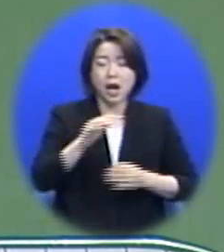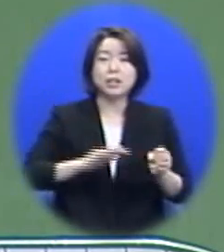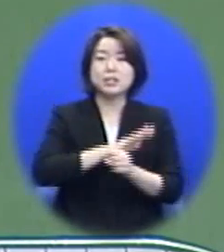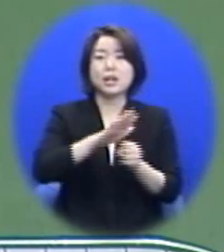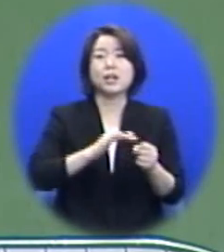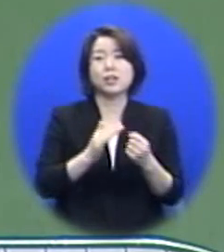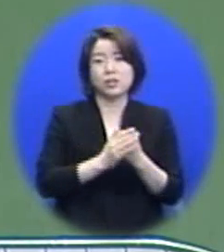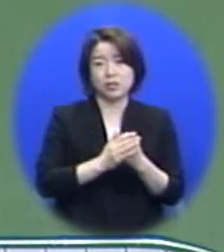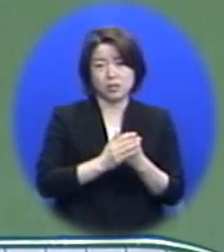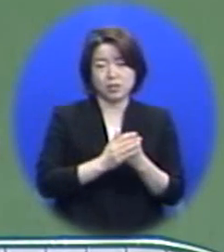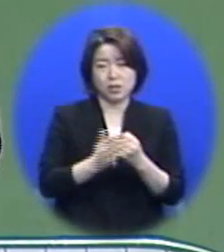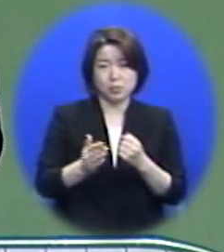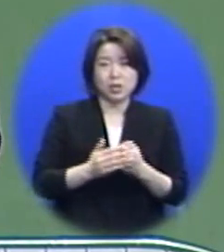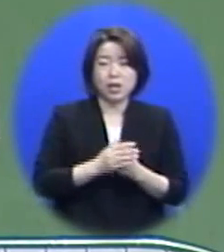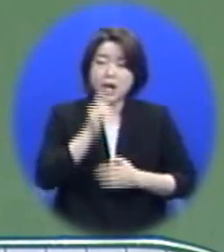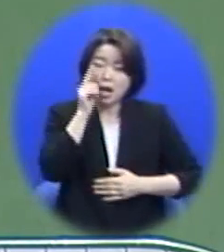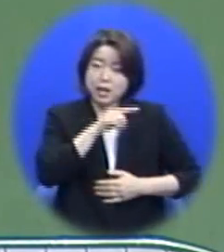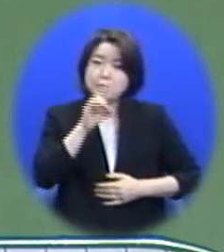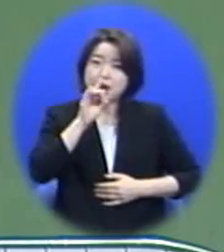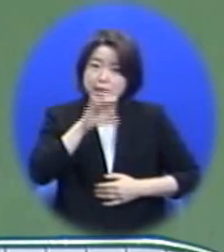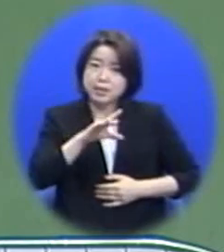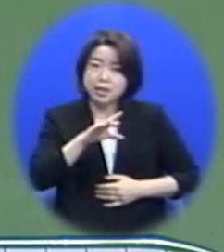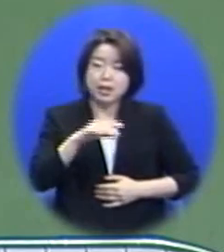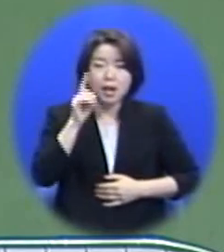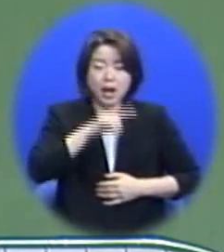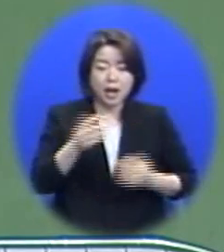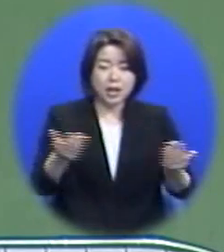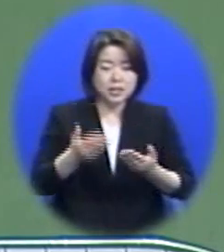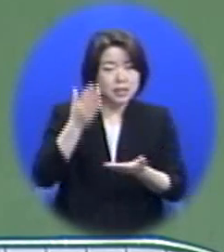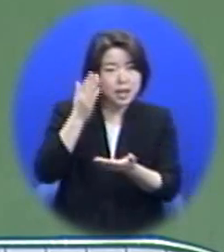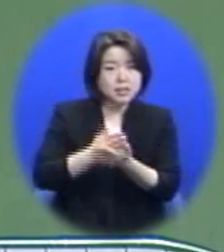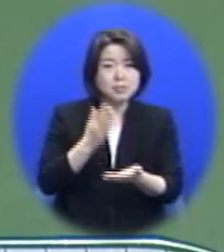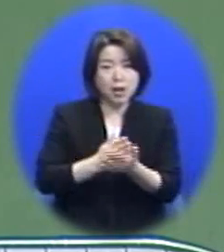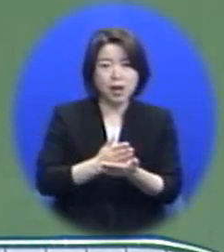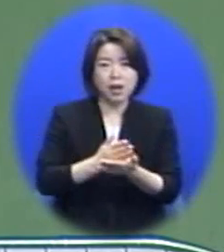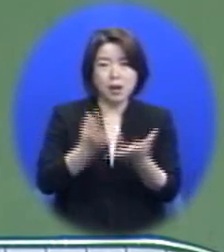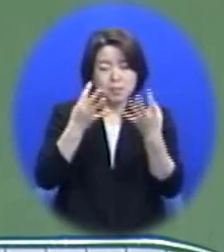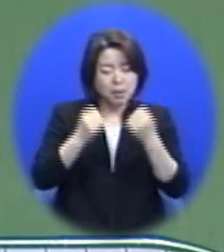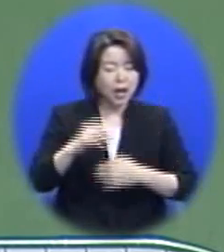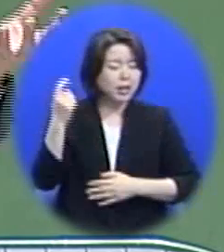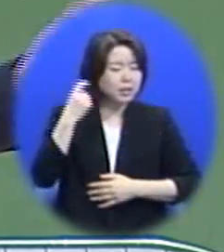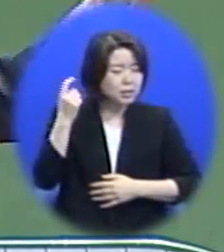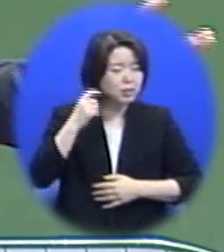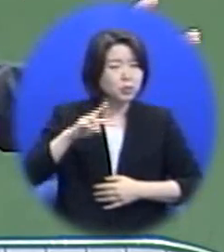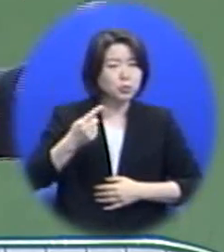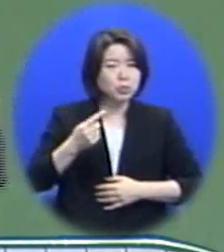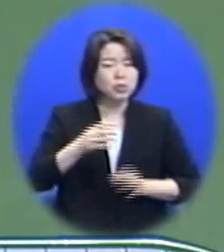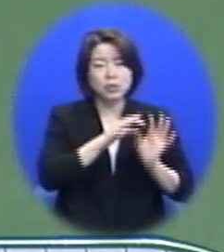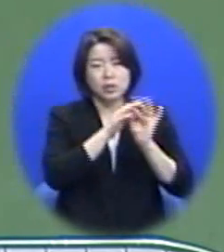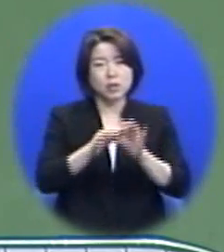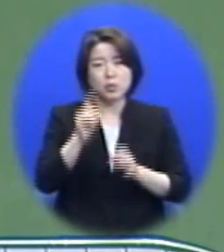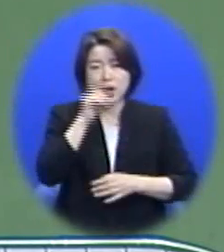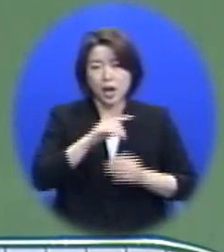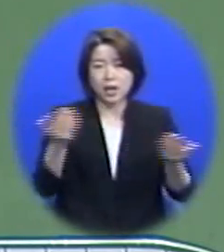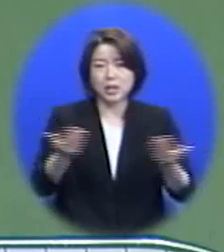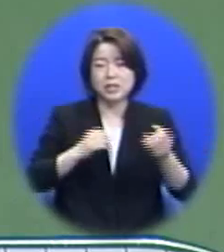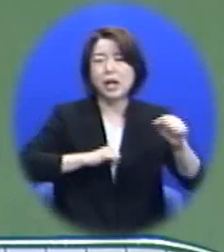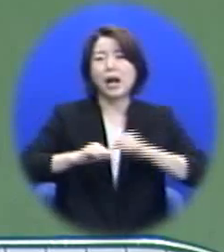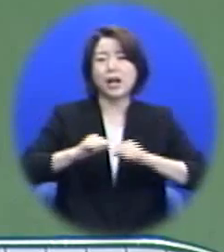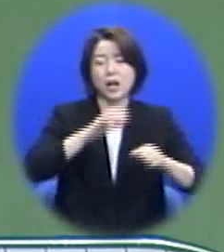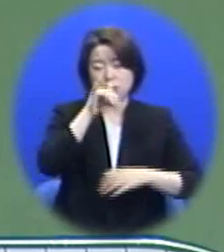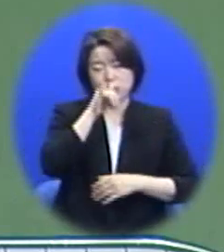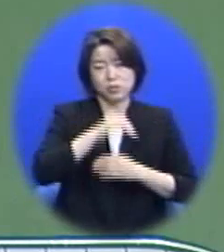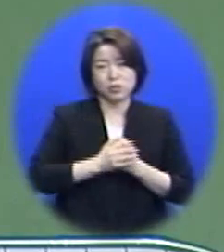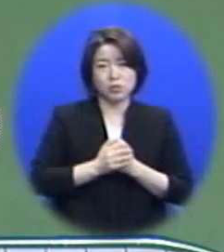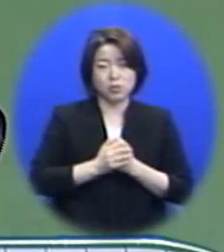때문에 악하면 안 된다 악한 일을 하지 마라 그런 말을 수도 없이 들어도 우리는 악한 일을 하게 되는 거죠 우리